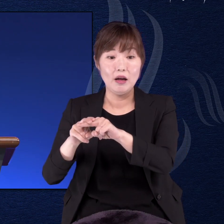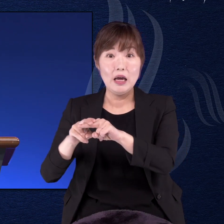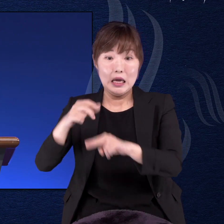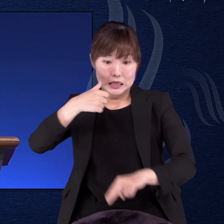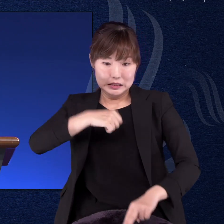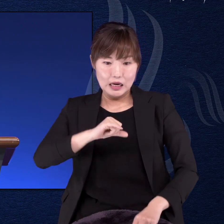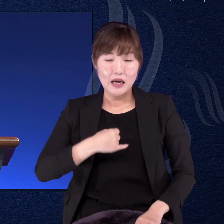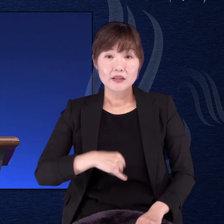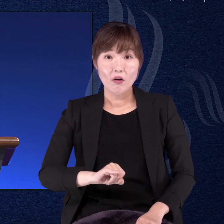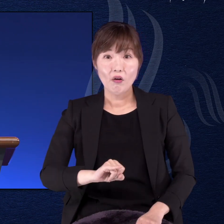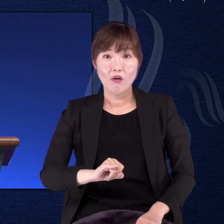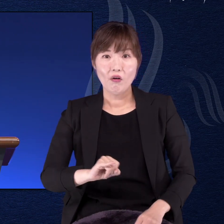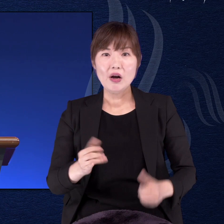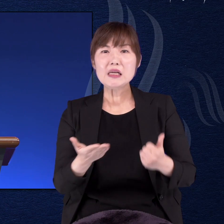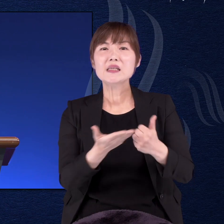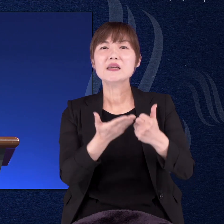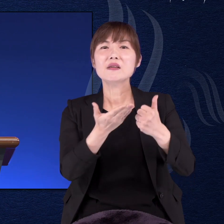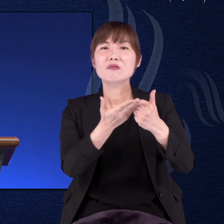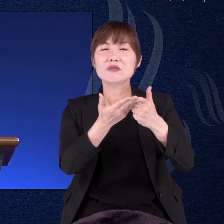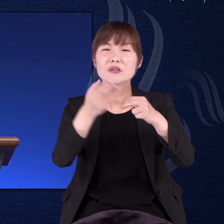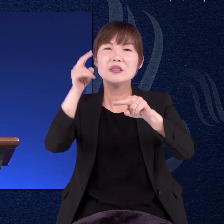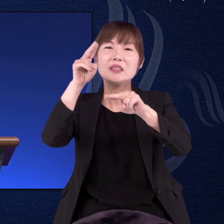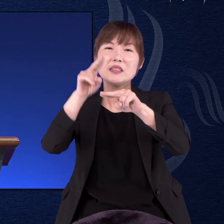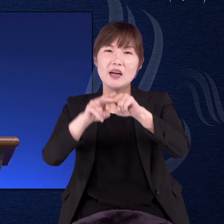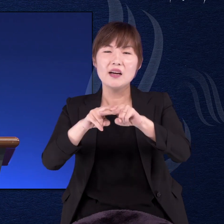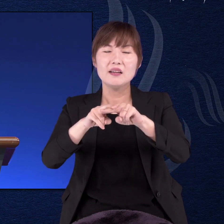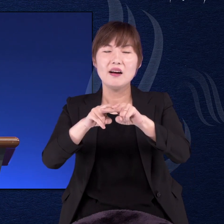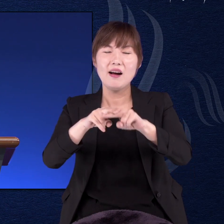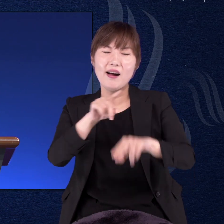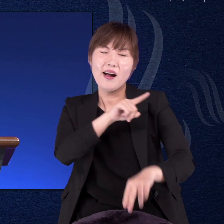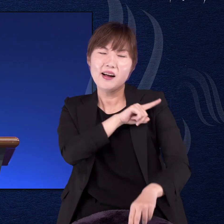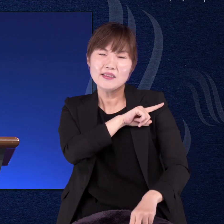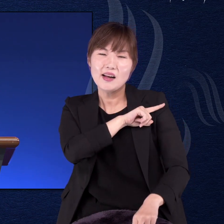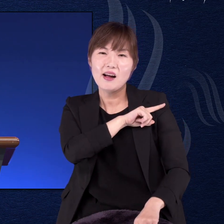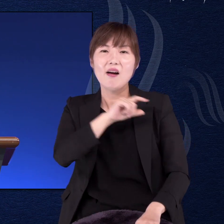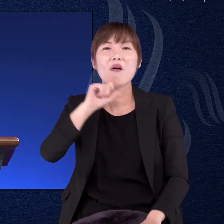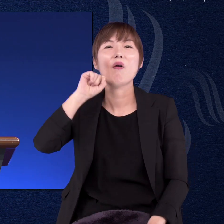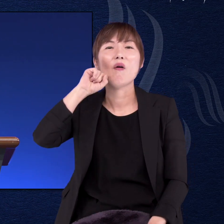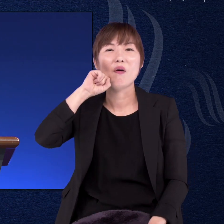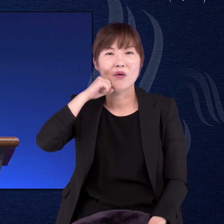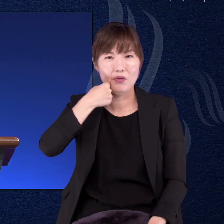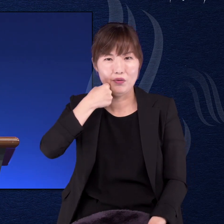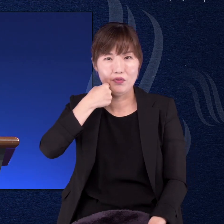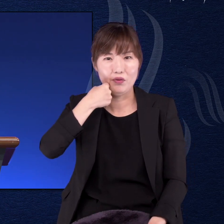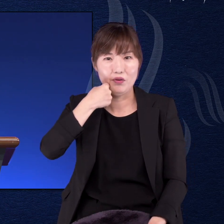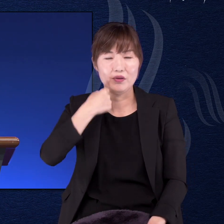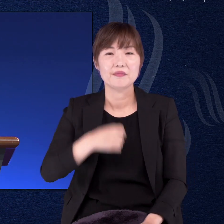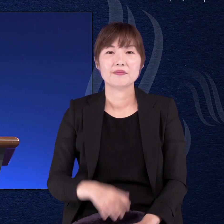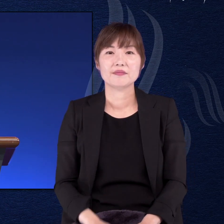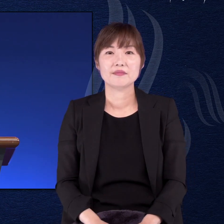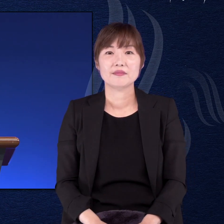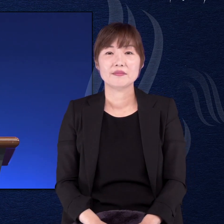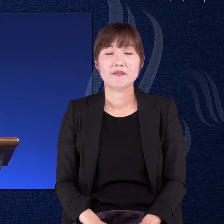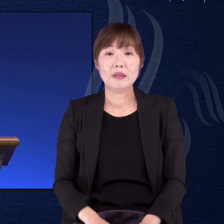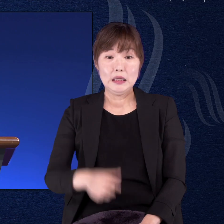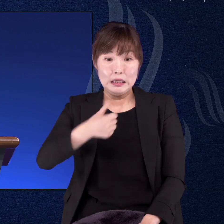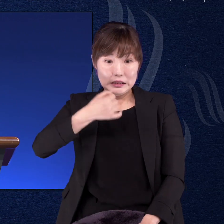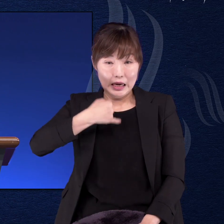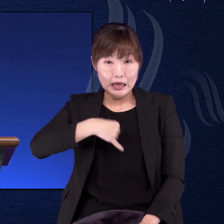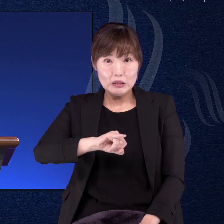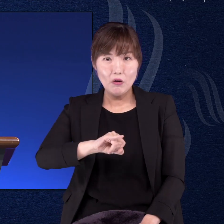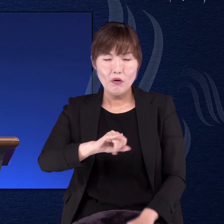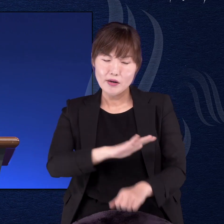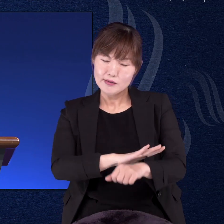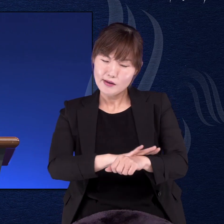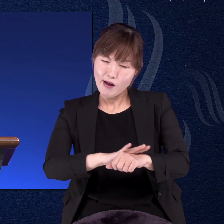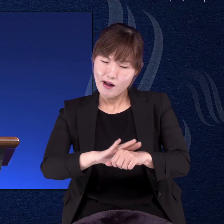정말 쉬운 일이 아니에요. 그래서 저는 요즘 이렇게 자녀를 잘 키워서 또